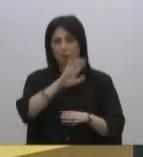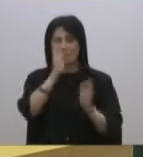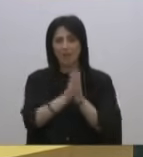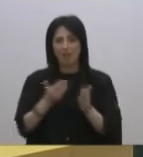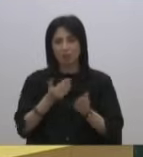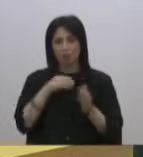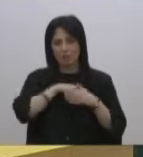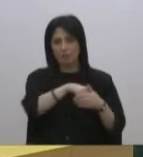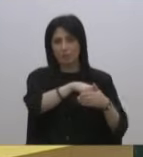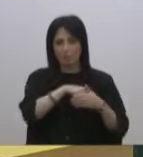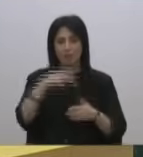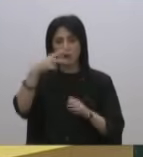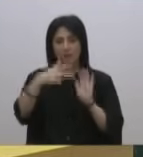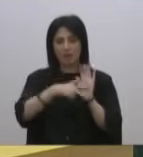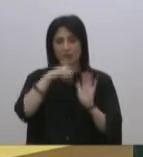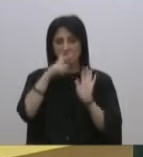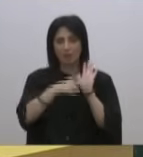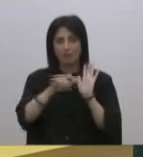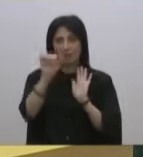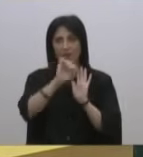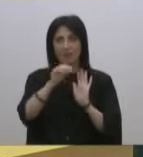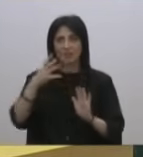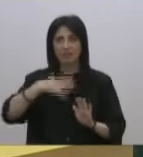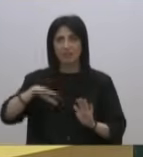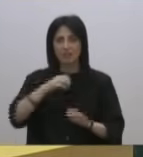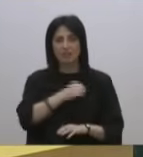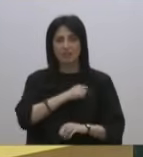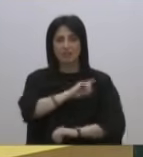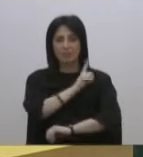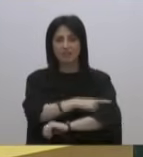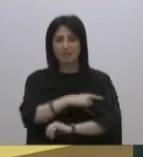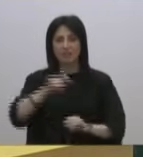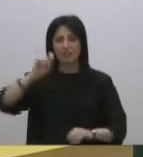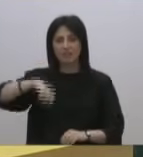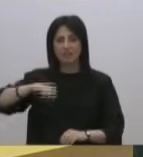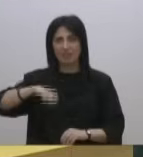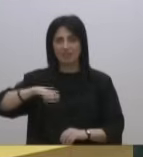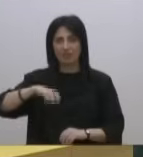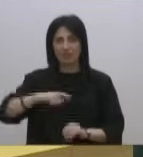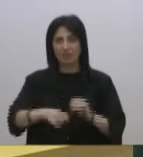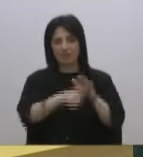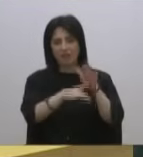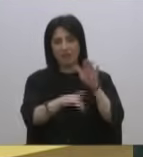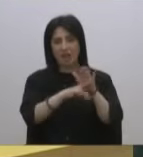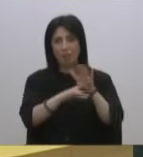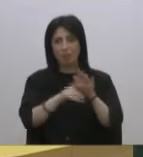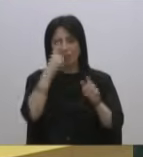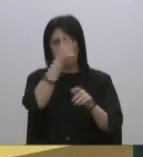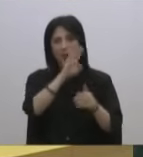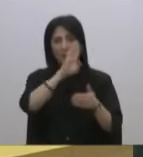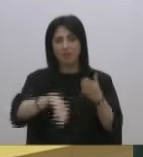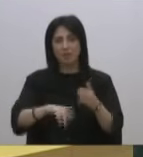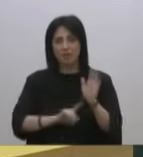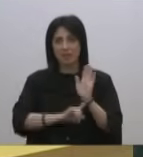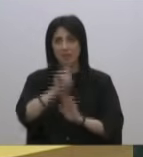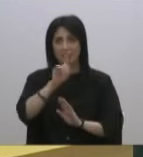თქვენ. 2008 წლის 7 აგვისტოს საქართველოს სამხედრო ძალების მიერ ცხინვალის დაბომბვის გაუფრთხილებლად